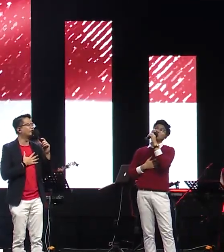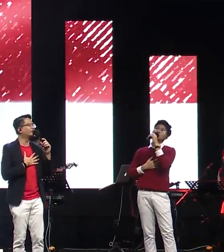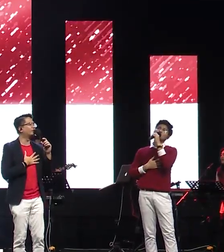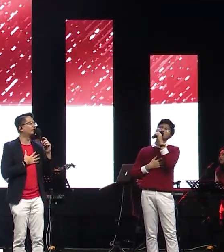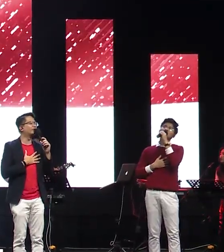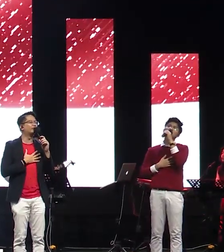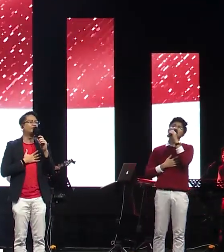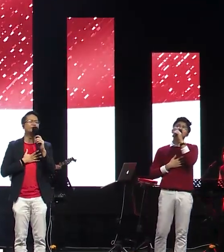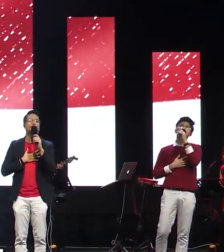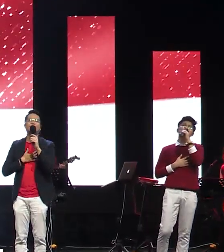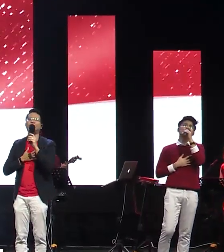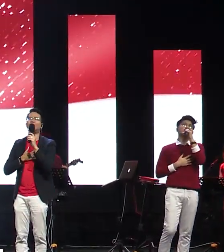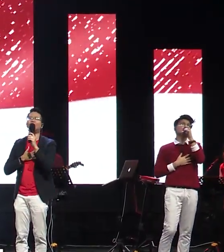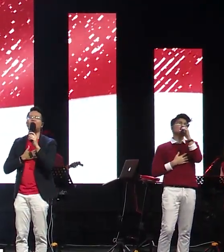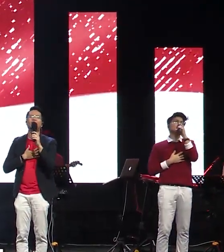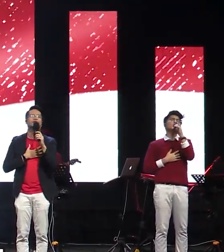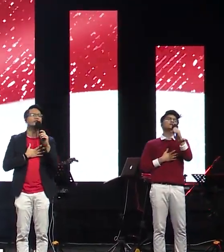hatiku.